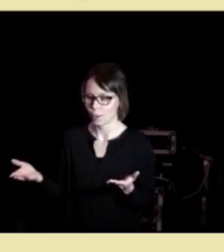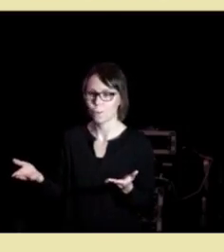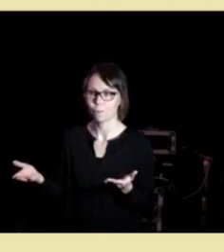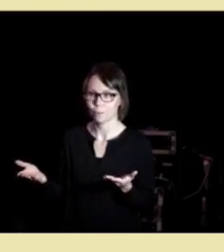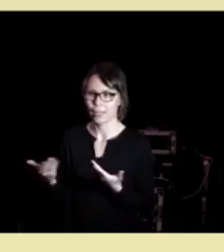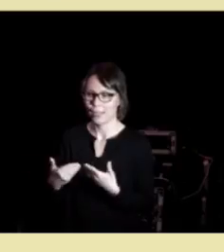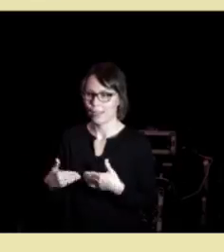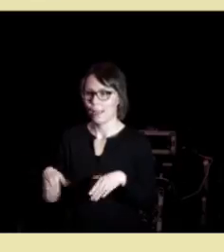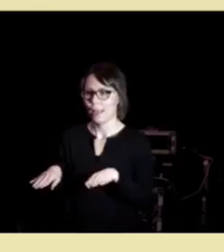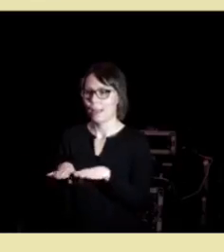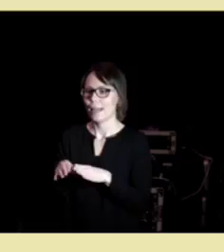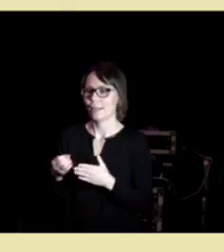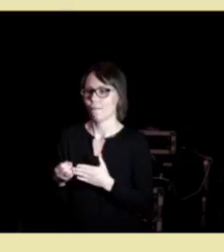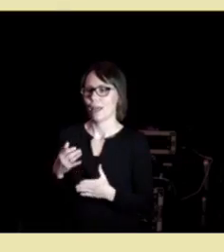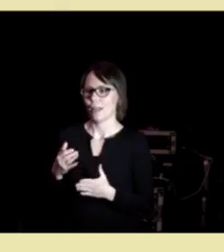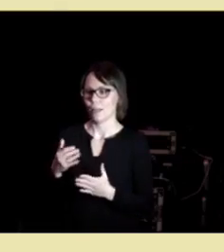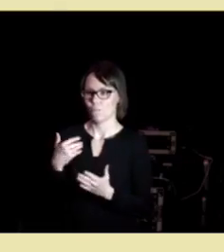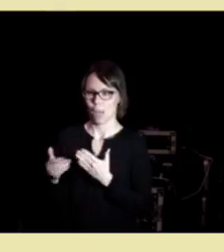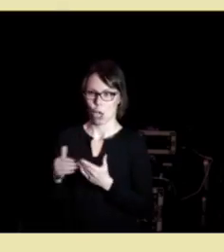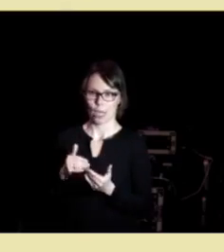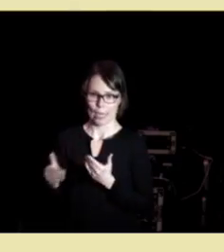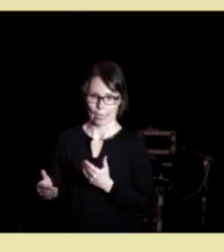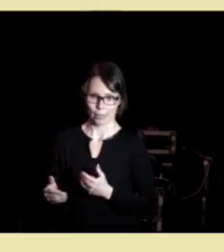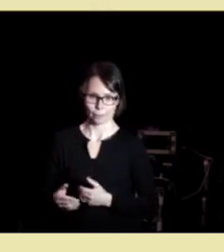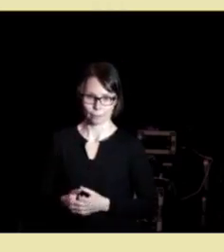en likeverdig behandling.